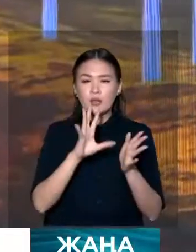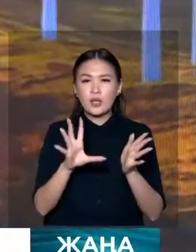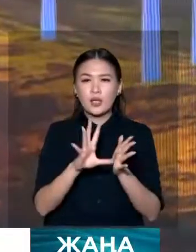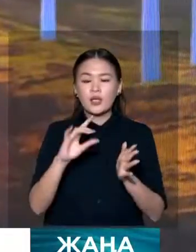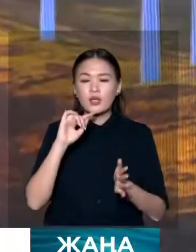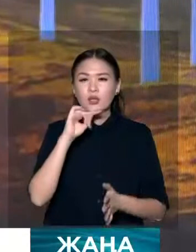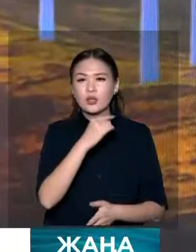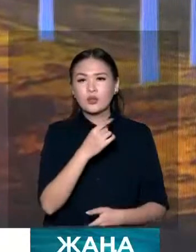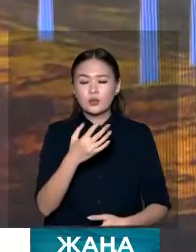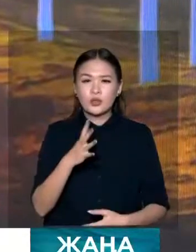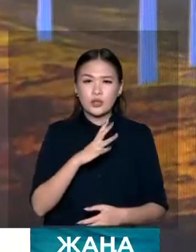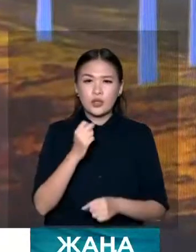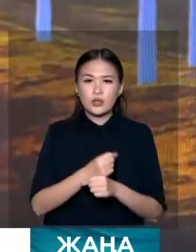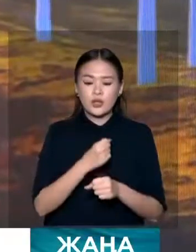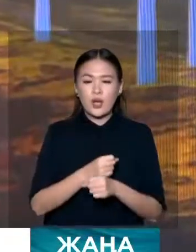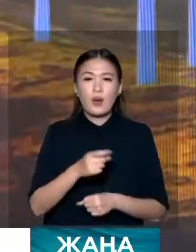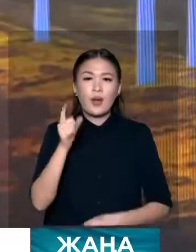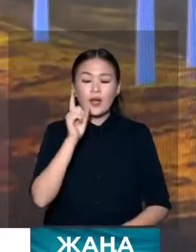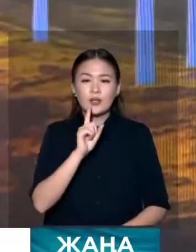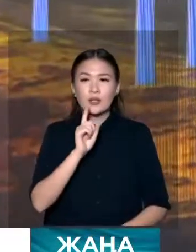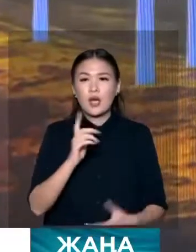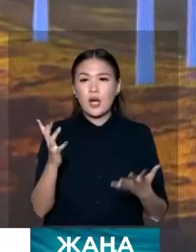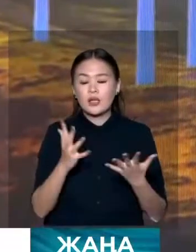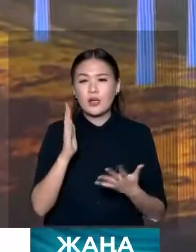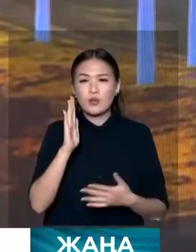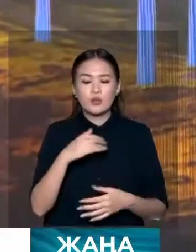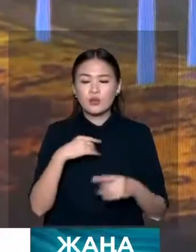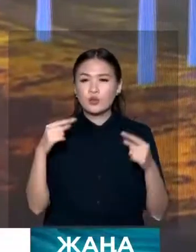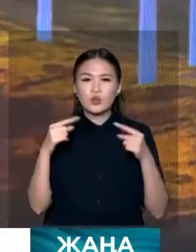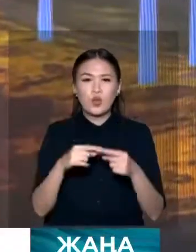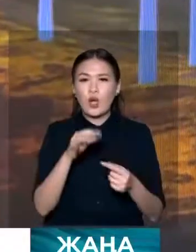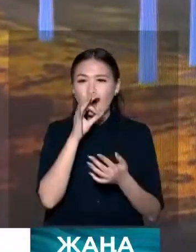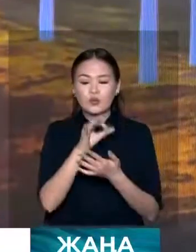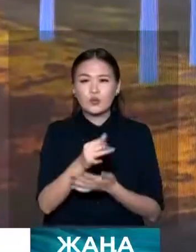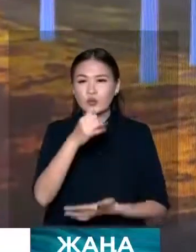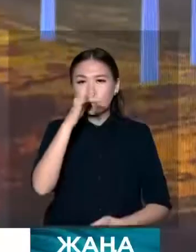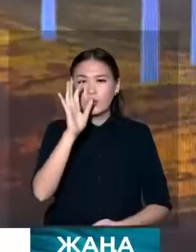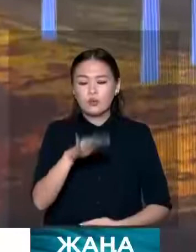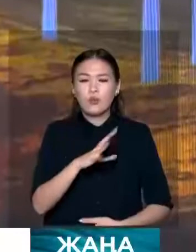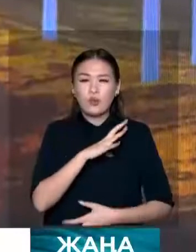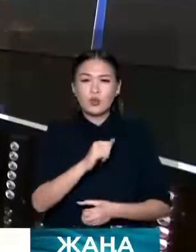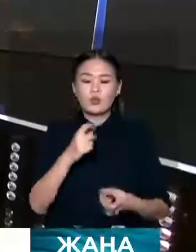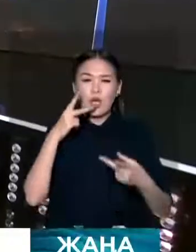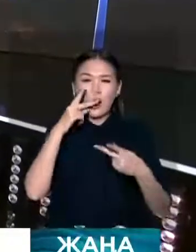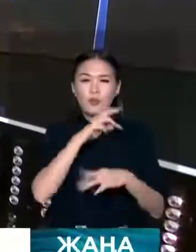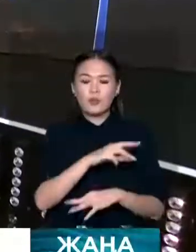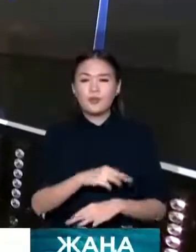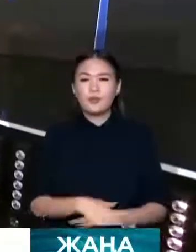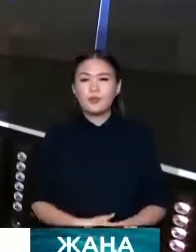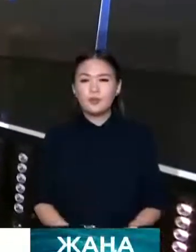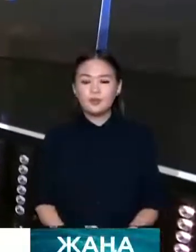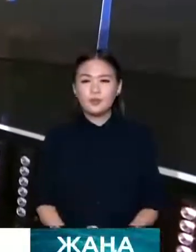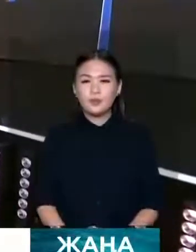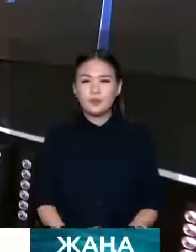экономикалық негіздемен жасағаннан кейін. Әзірге қандай болатынын нақты айта алмаймын. Айтсам дұрыс болмауға да мүмкін. Бірақ қуанта алмаймыз